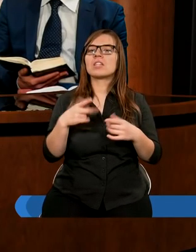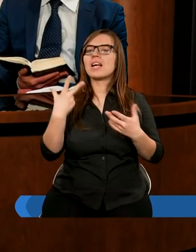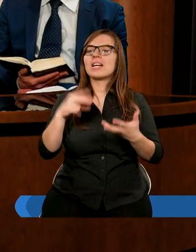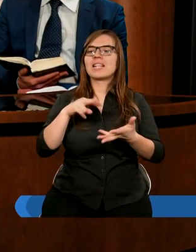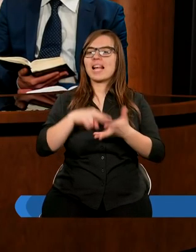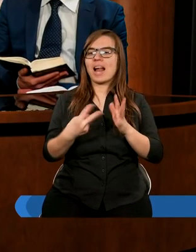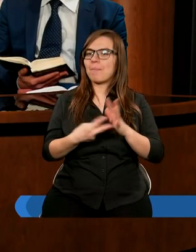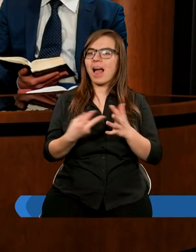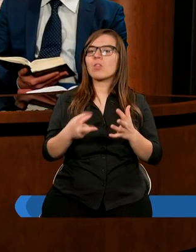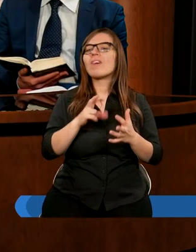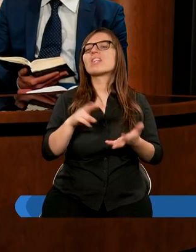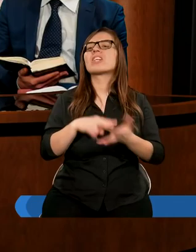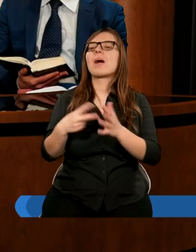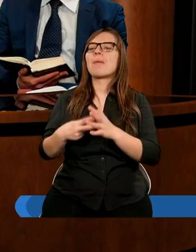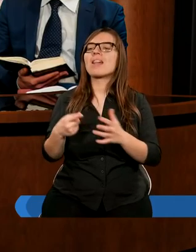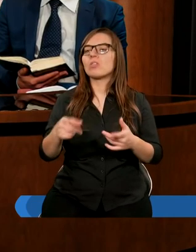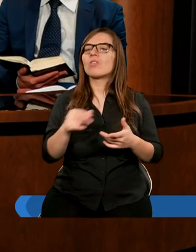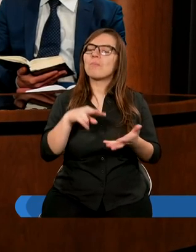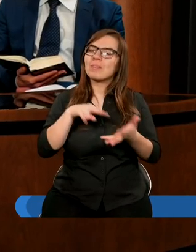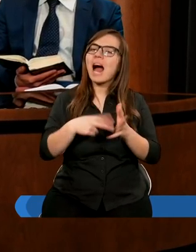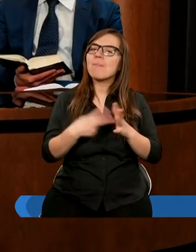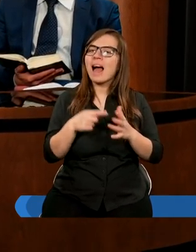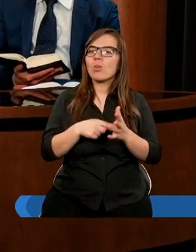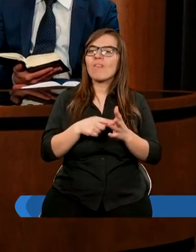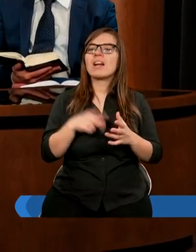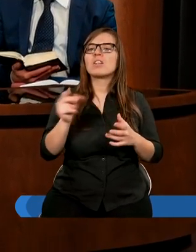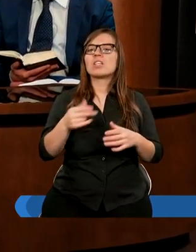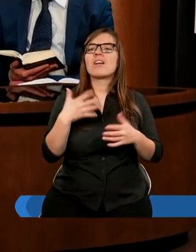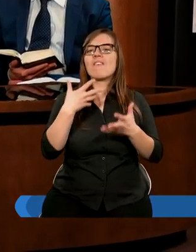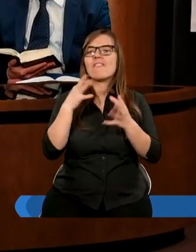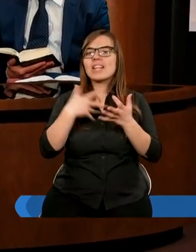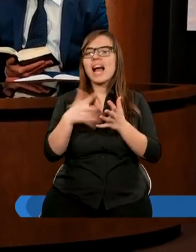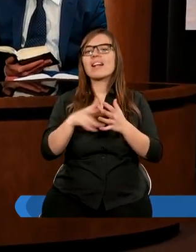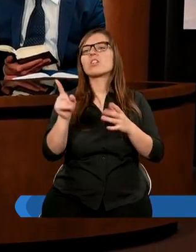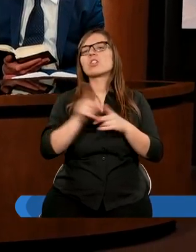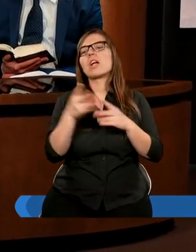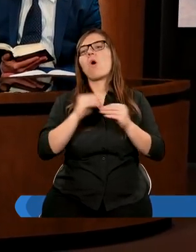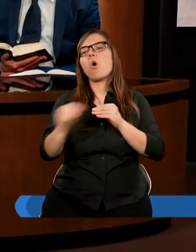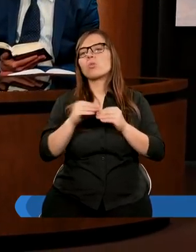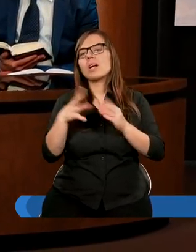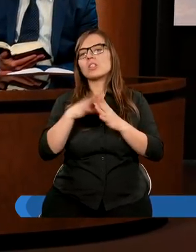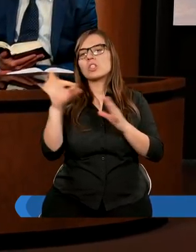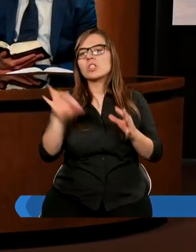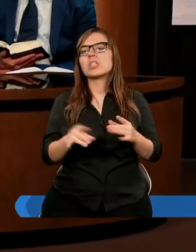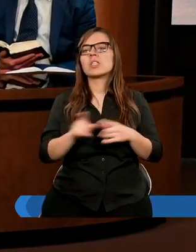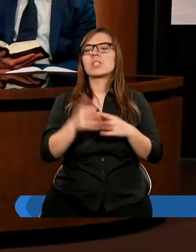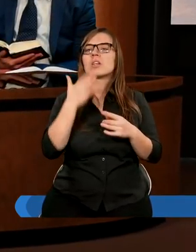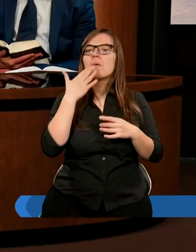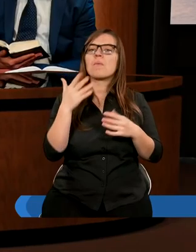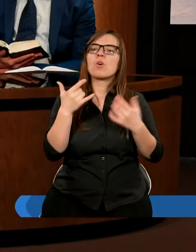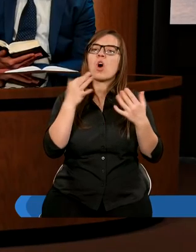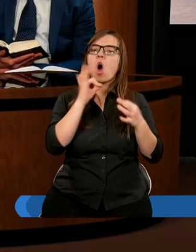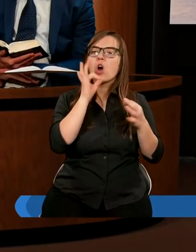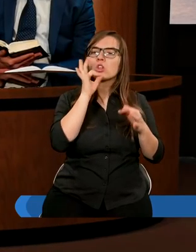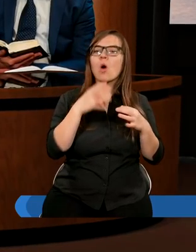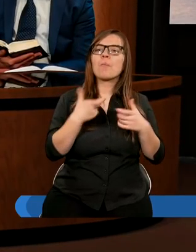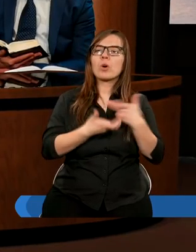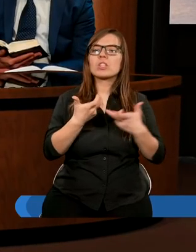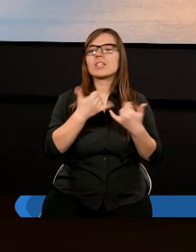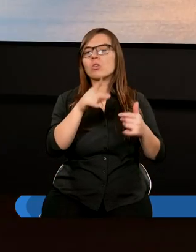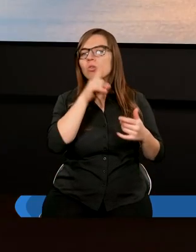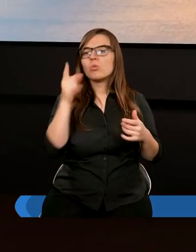planowanie własnego życia, własnych wydatków i to może nie być tylko oddawanie dziesięciny, ale przecież mówimy o dobroczynności, mówimy o potrzebach